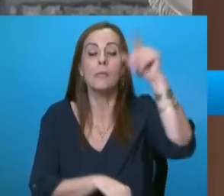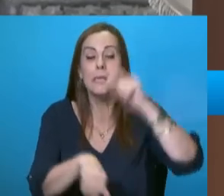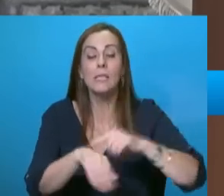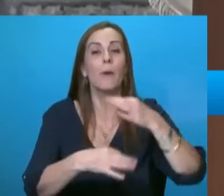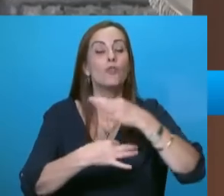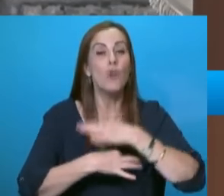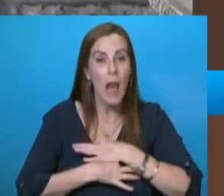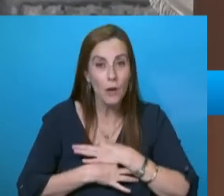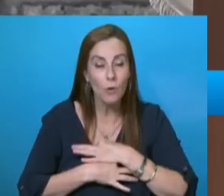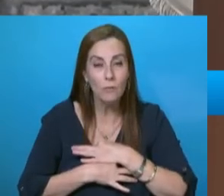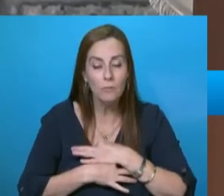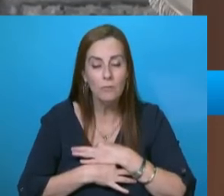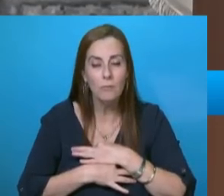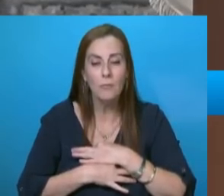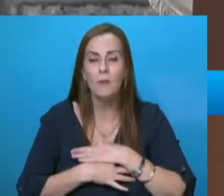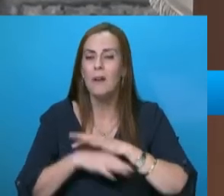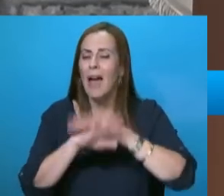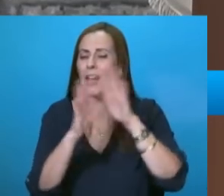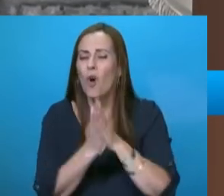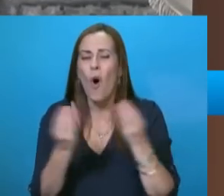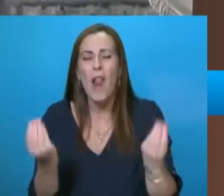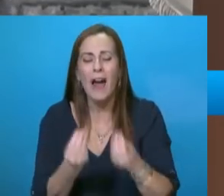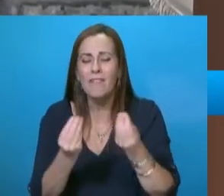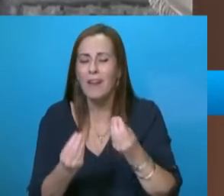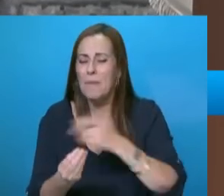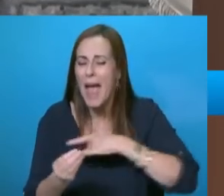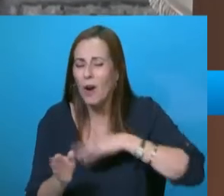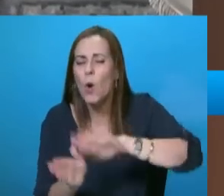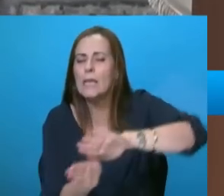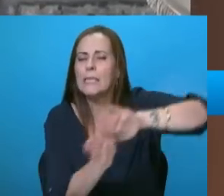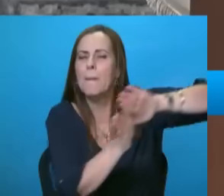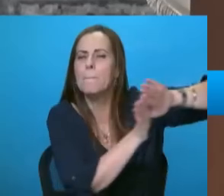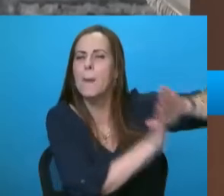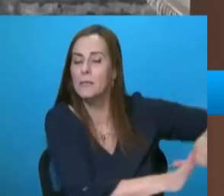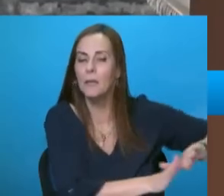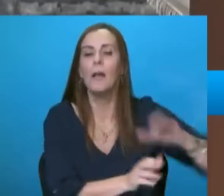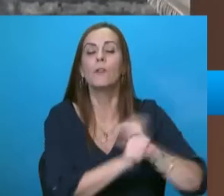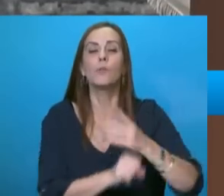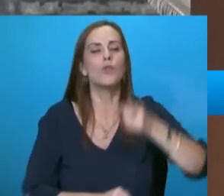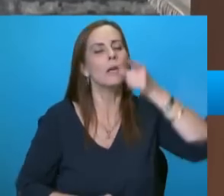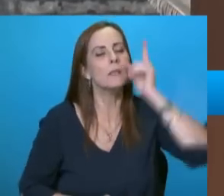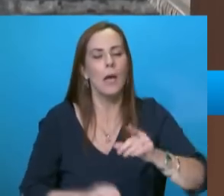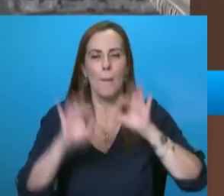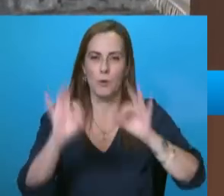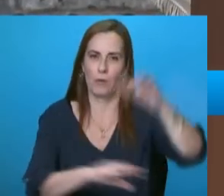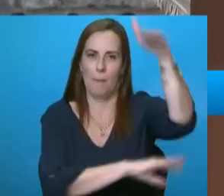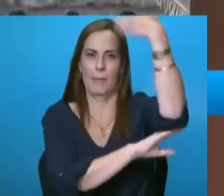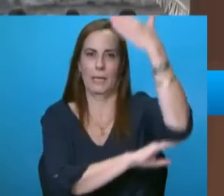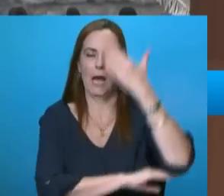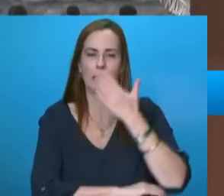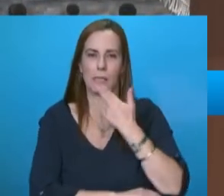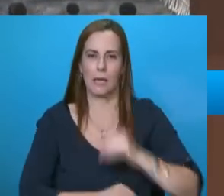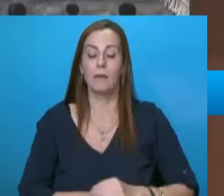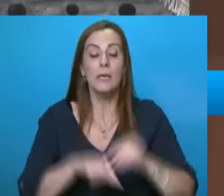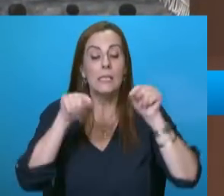שלנו לשים כל שיקול אחר בצד ולעשות את מה שנכון למען ישראל.